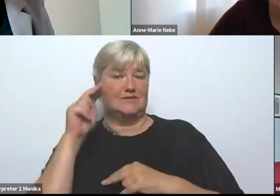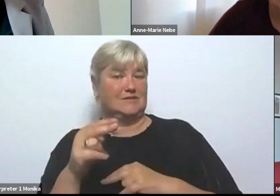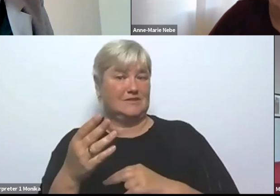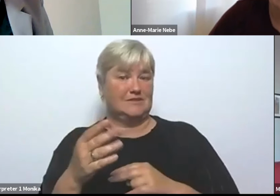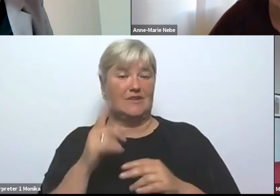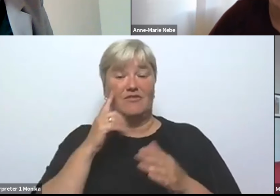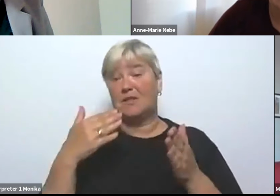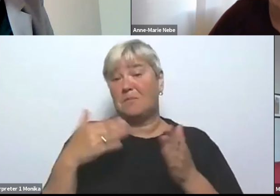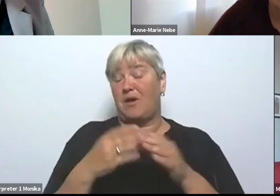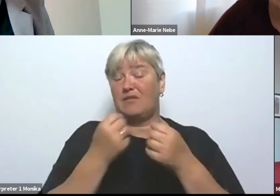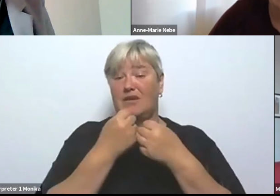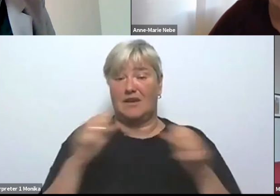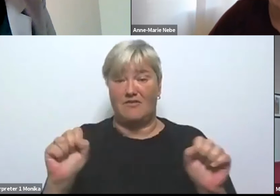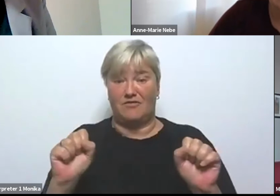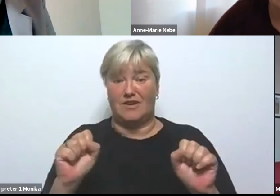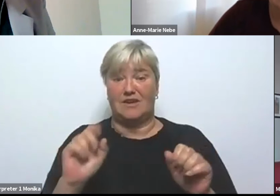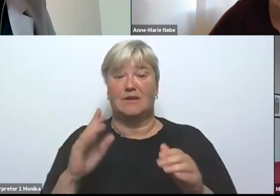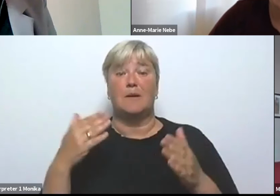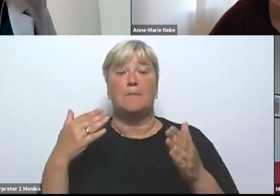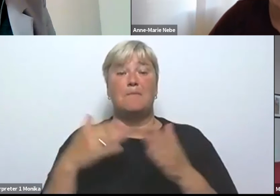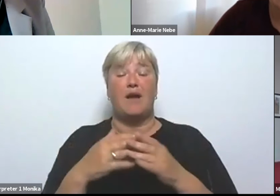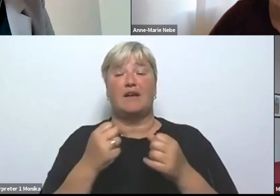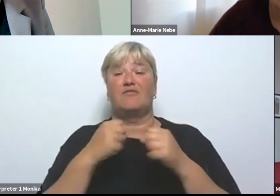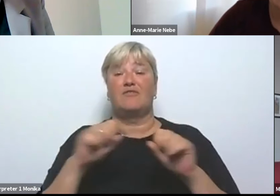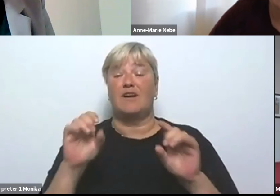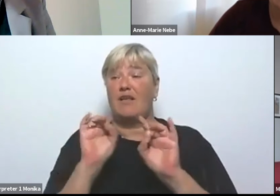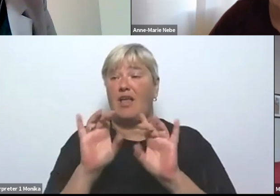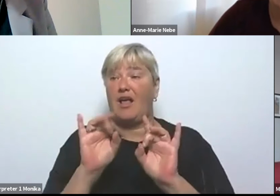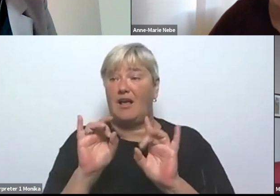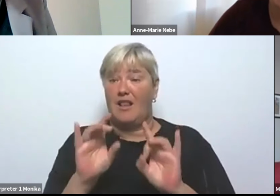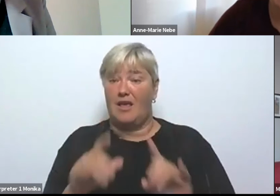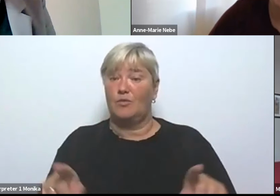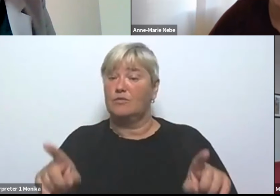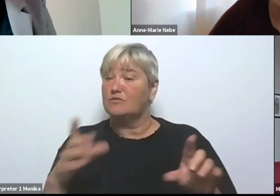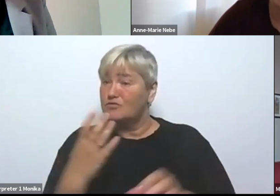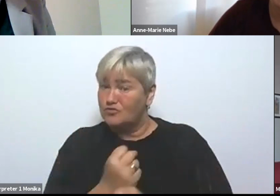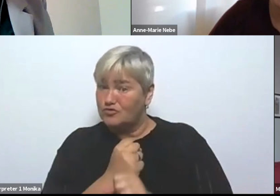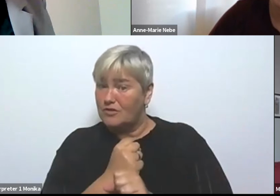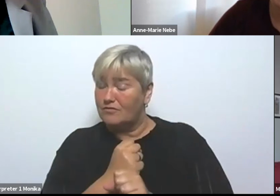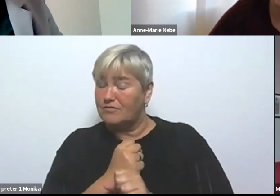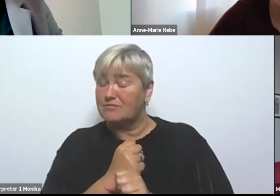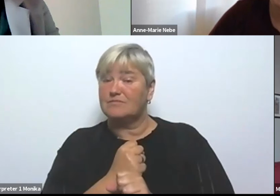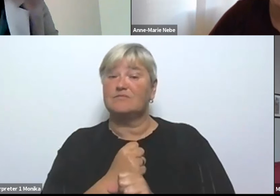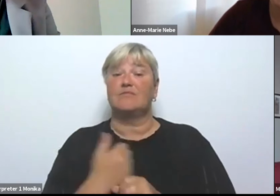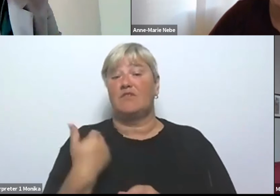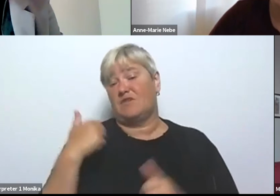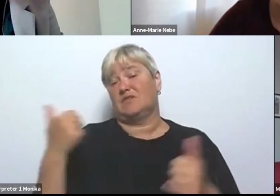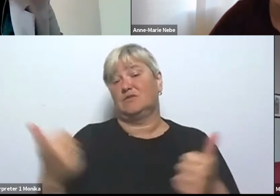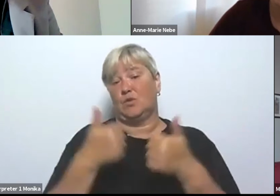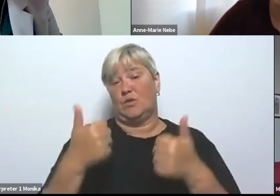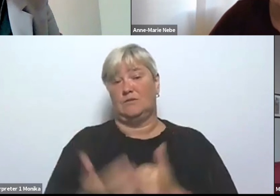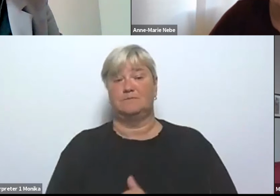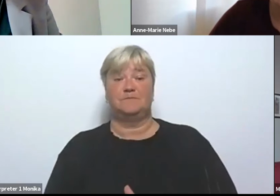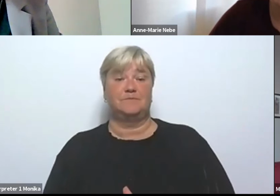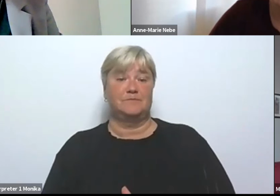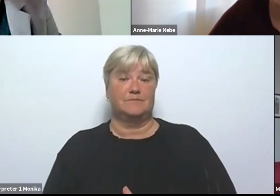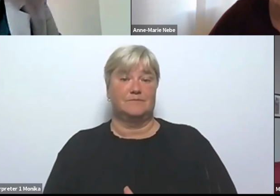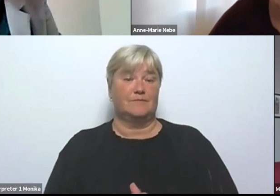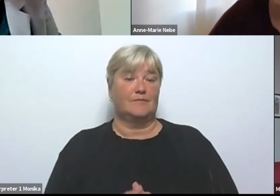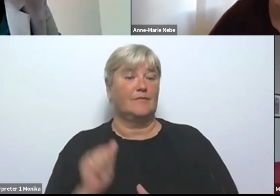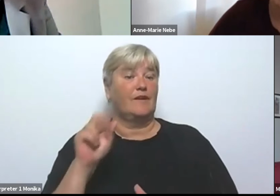mit der Barrierefreiheit und den Barrierefreiheitserklärungen, die notwendig sind, genauso hinkriegen würden, wäre das super.